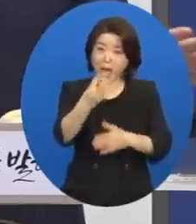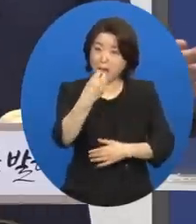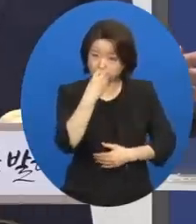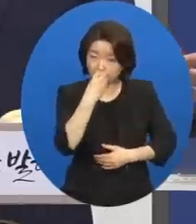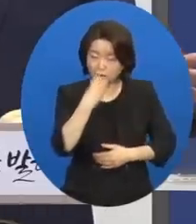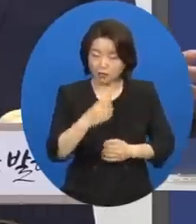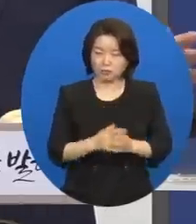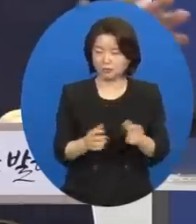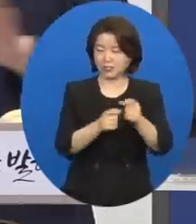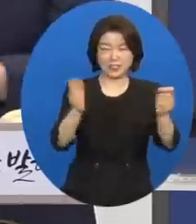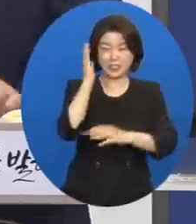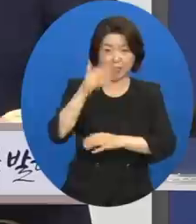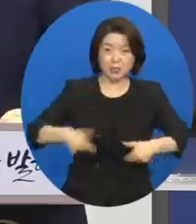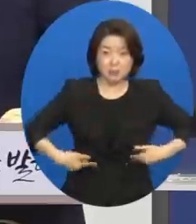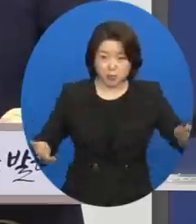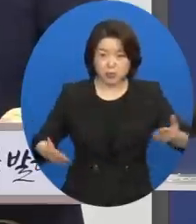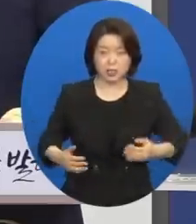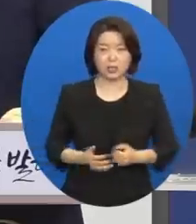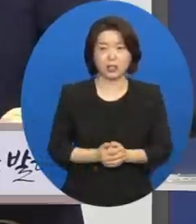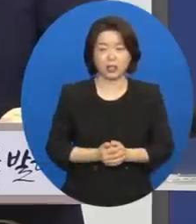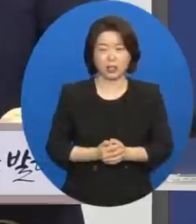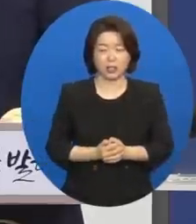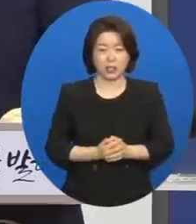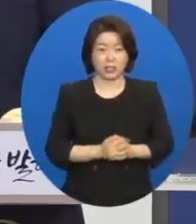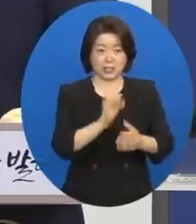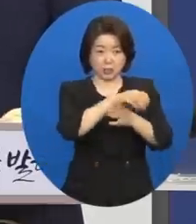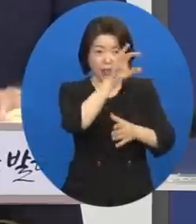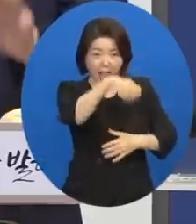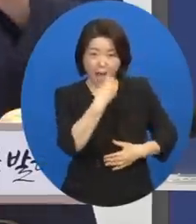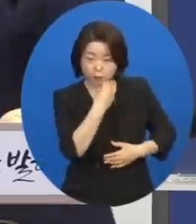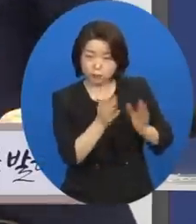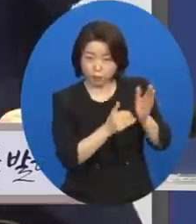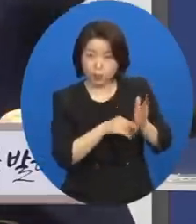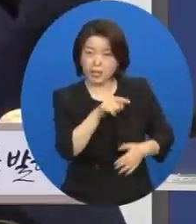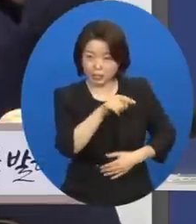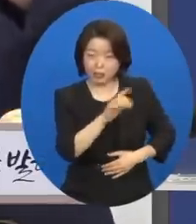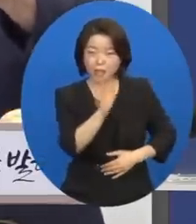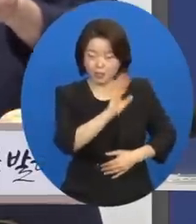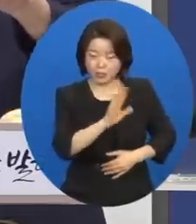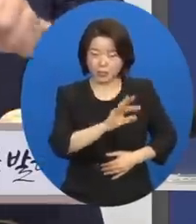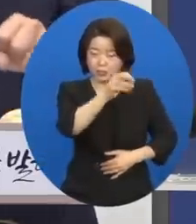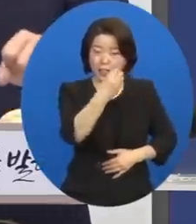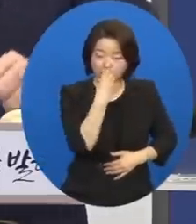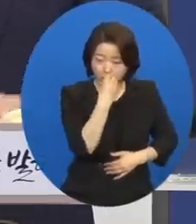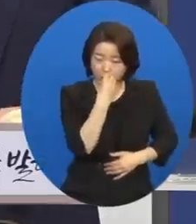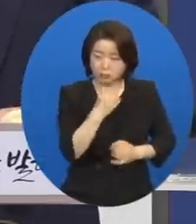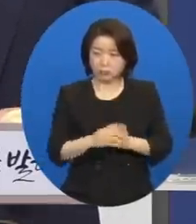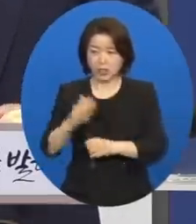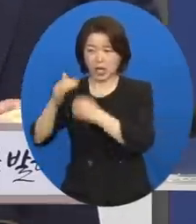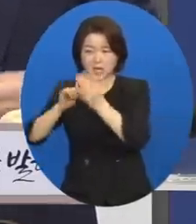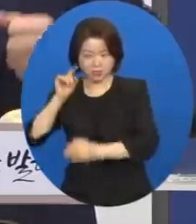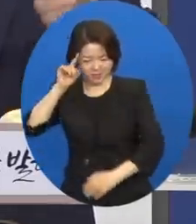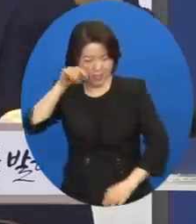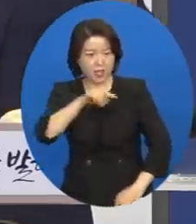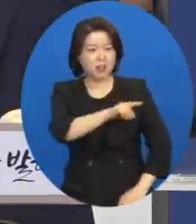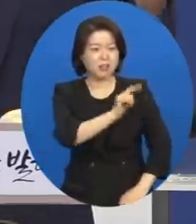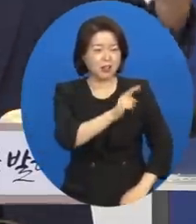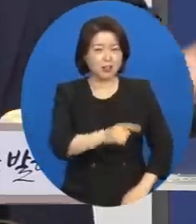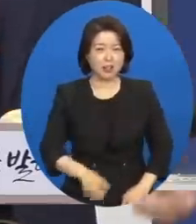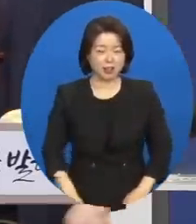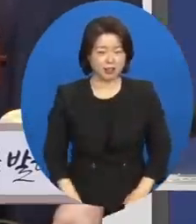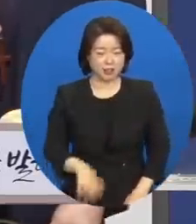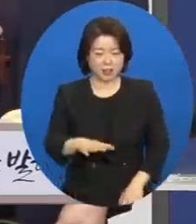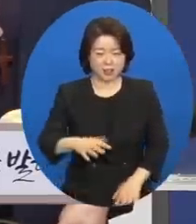긴 얘기할 거 없고 과일서리 해먹은 얘기가 아니지요. 그 선악과 이렇게 따먹었다고 주님이 짜증을 내시면서